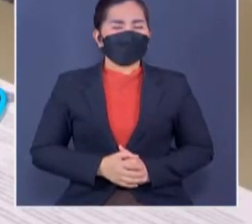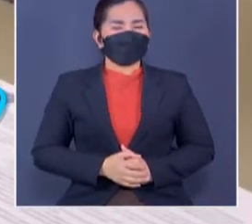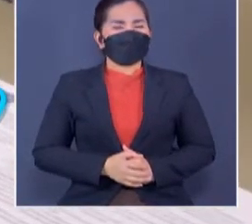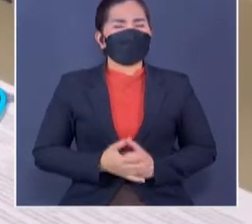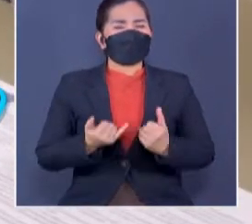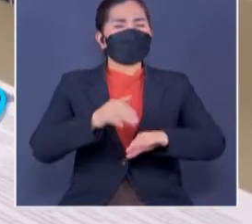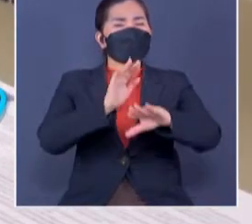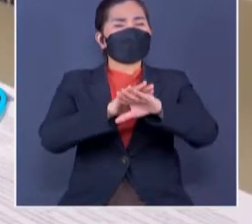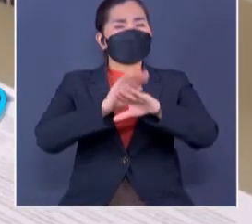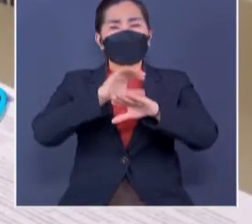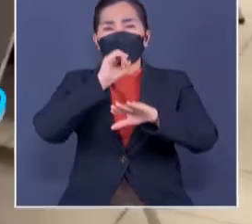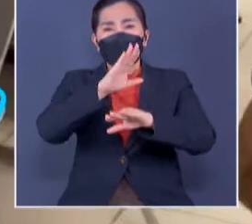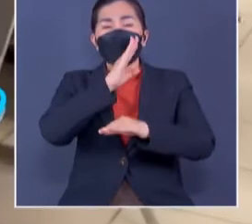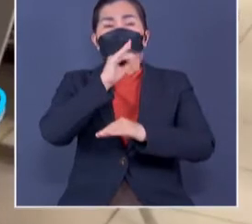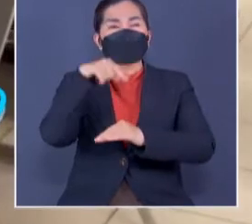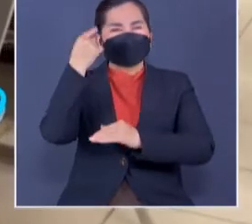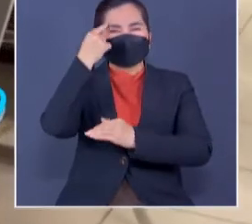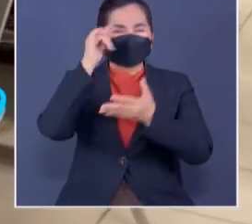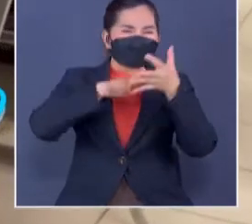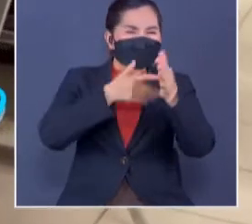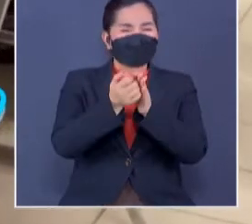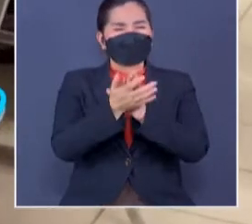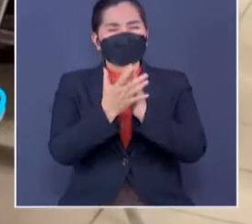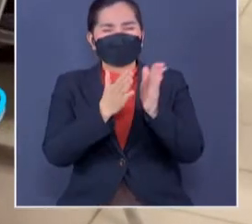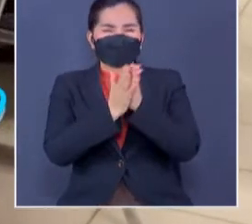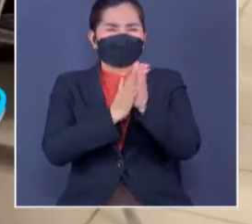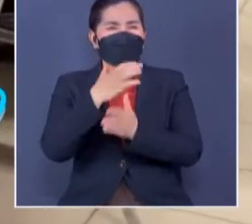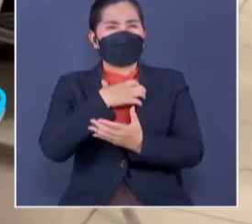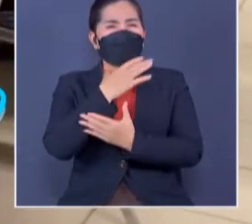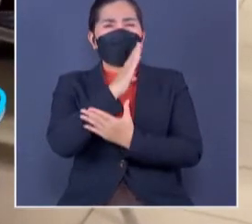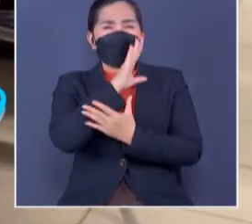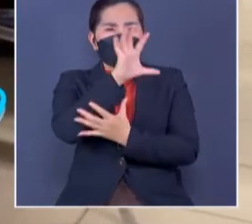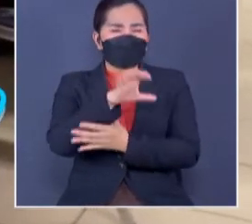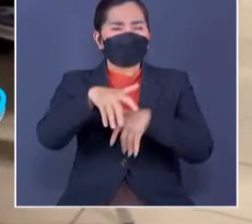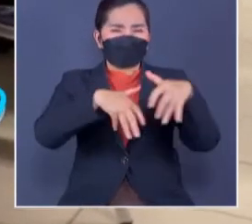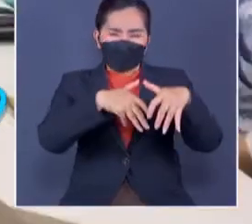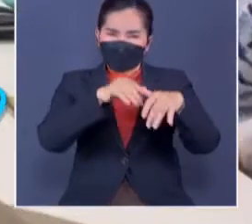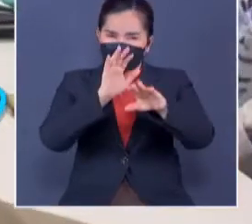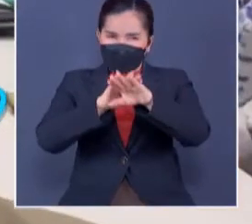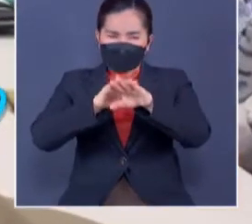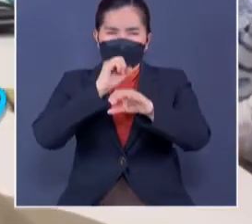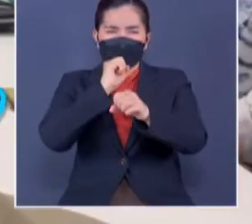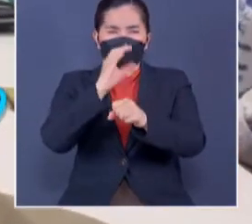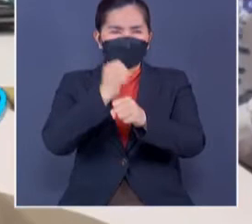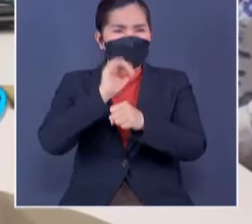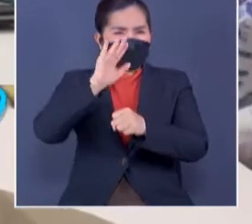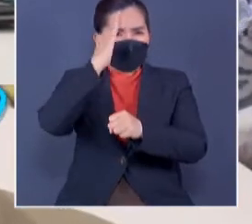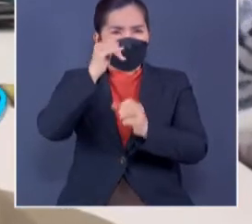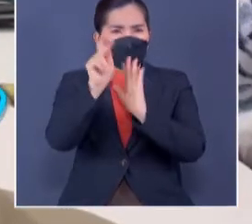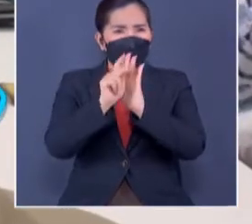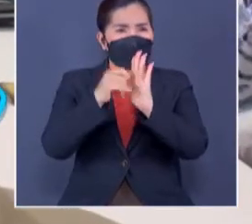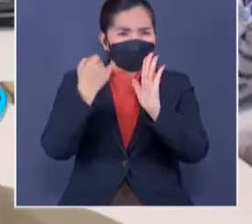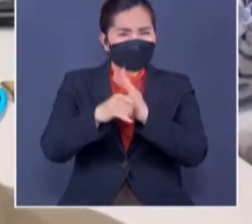ากเตือนถึงผู้ที่คิดจะก่อเหตุในลักษณะนี้ท่านก็บอกว่าเป็นการกระทำที่ผิดกฎหมายสร้างความเสียหายให้กับประชาช